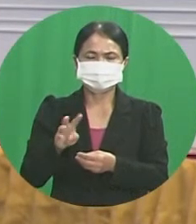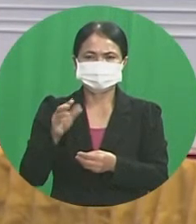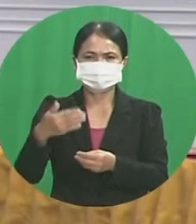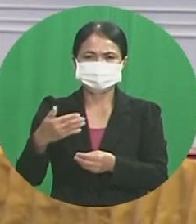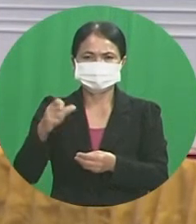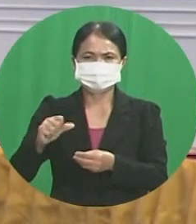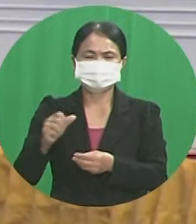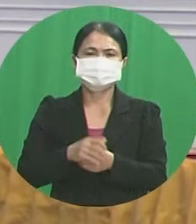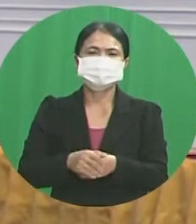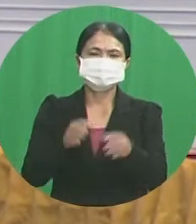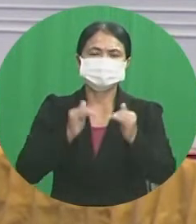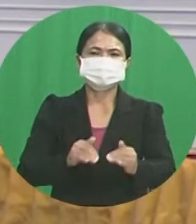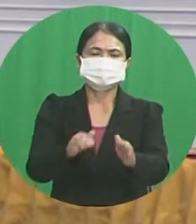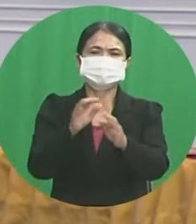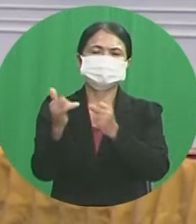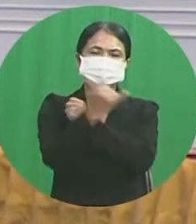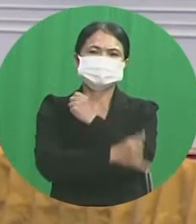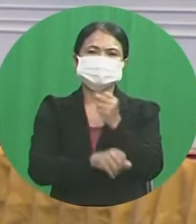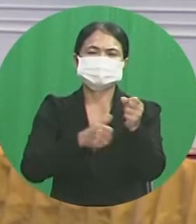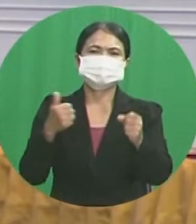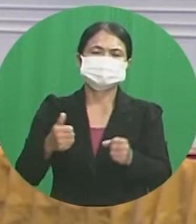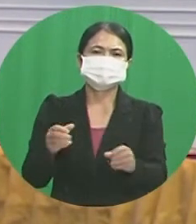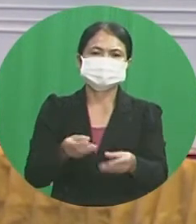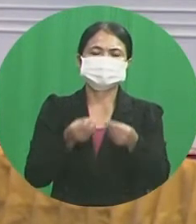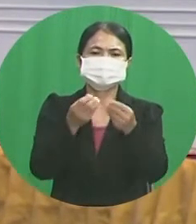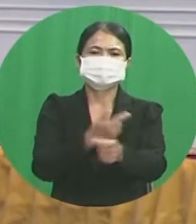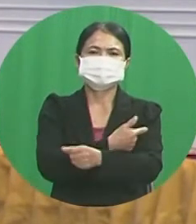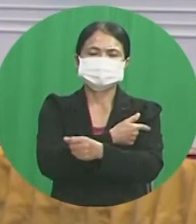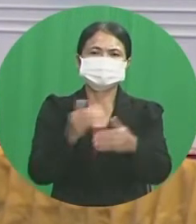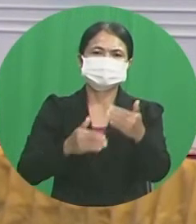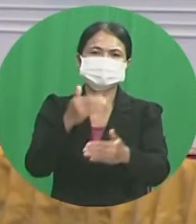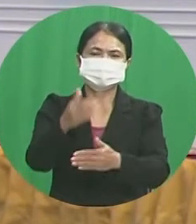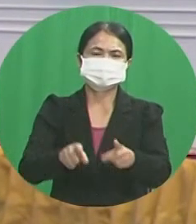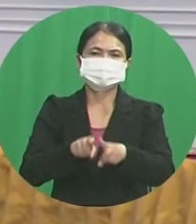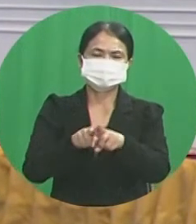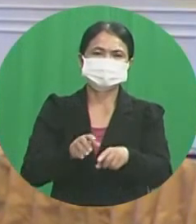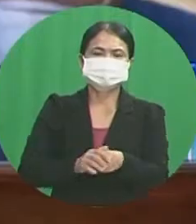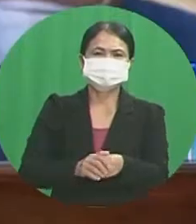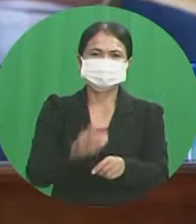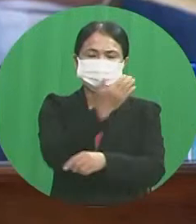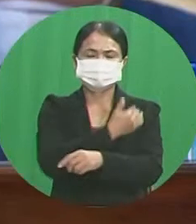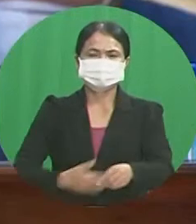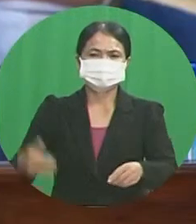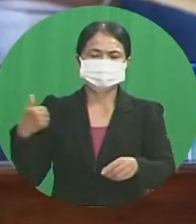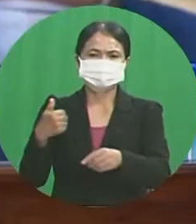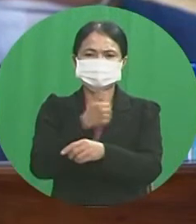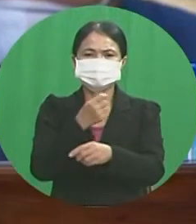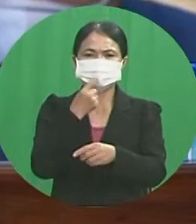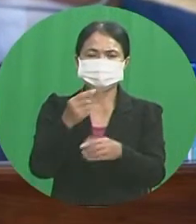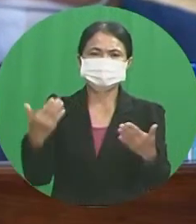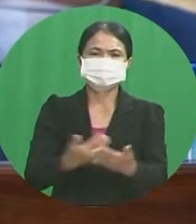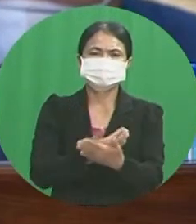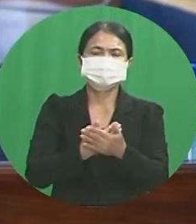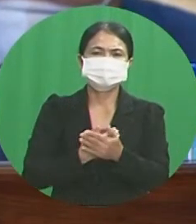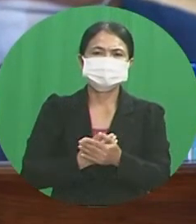38,729,900 ដូសស្របពេលដែលបណ្ដាប្រទេសនានាក៏បានផ្ដល់វ៉ាក់សាំងជាបន្តបន្ទាប់ផងដែរសម្ដេចតេជោហ៊ុនសែនបានបញ្ជាក់ជាថ្មី